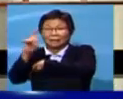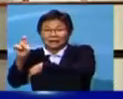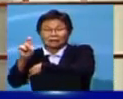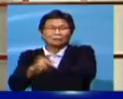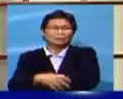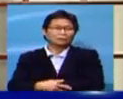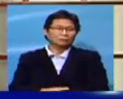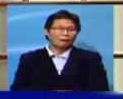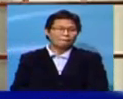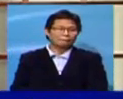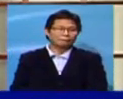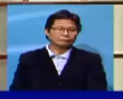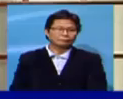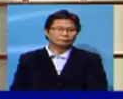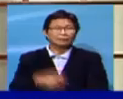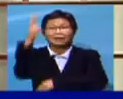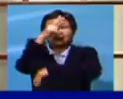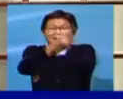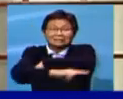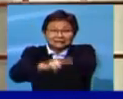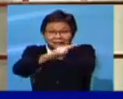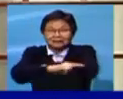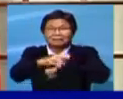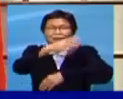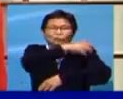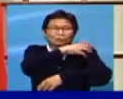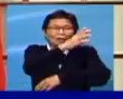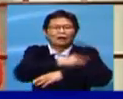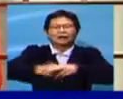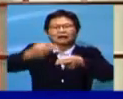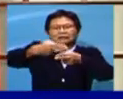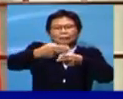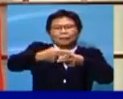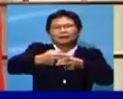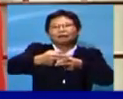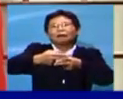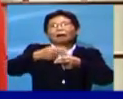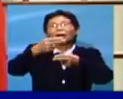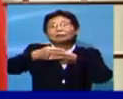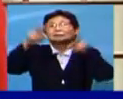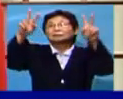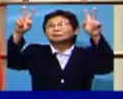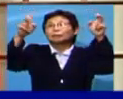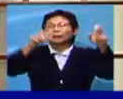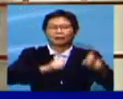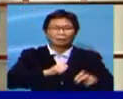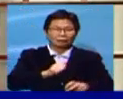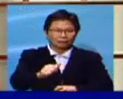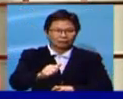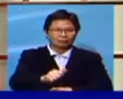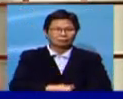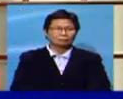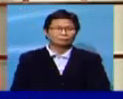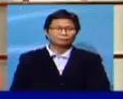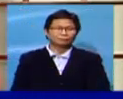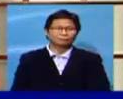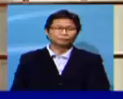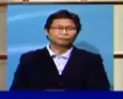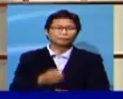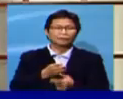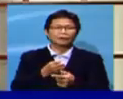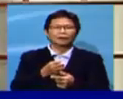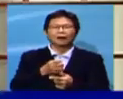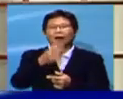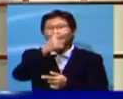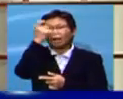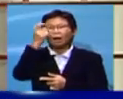Mulia raja-raja tetapi atas nama agama atas nama atas